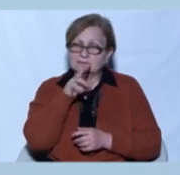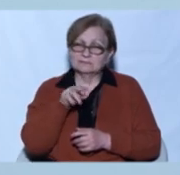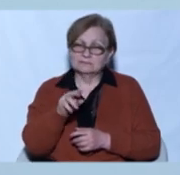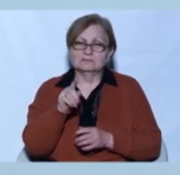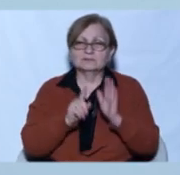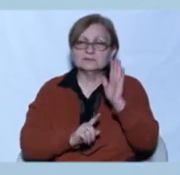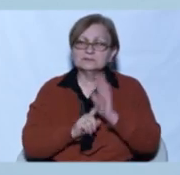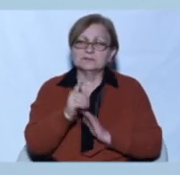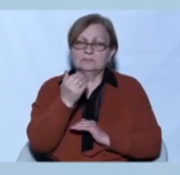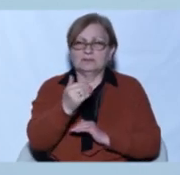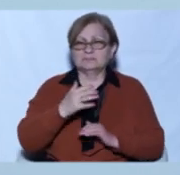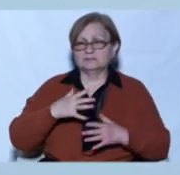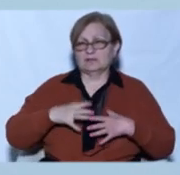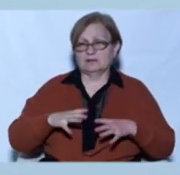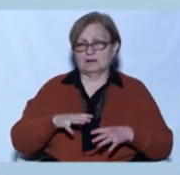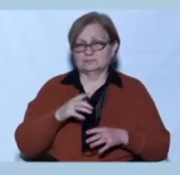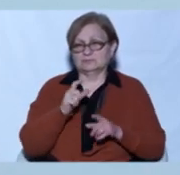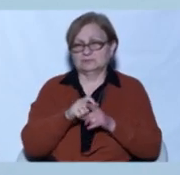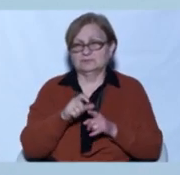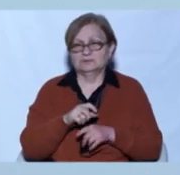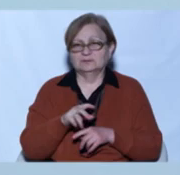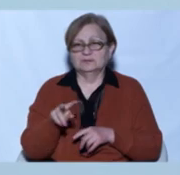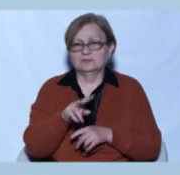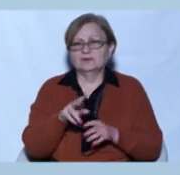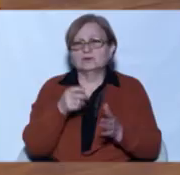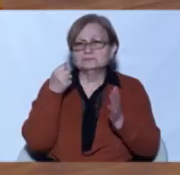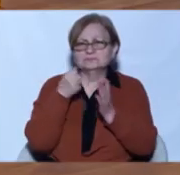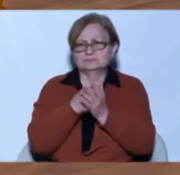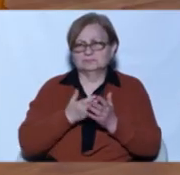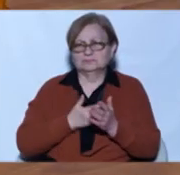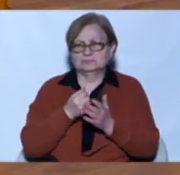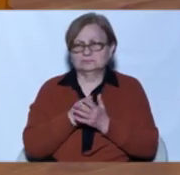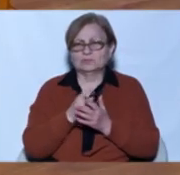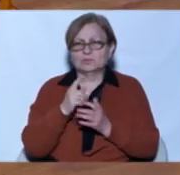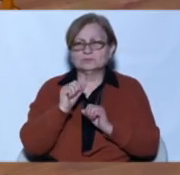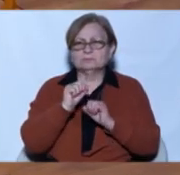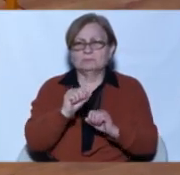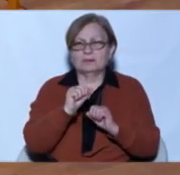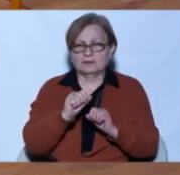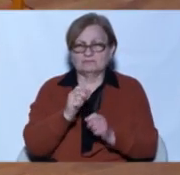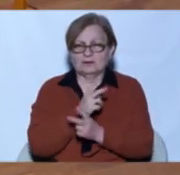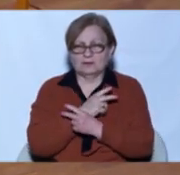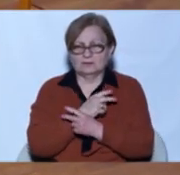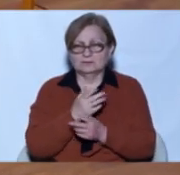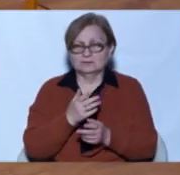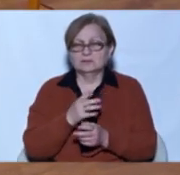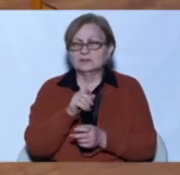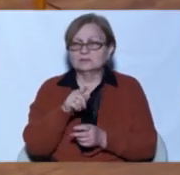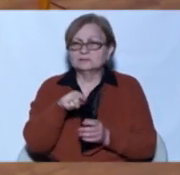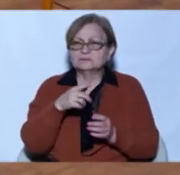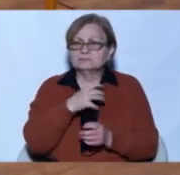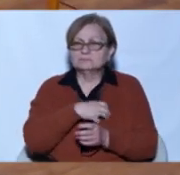სიტყვით იწყება მისთვის ცხოვრება და ორივე მთელი სიცოცხლე მიყვება, როგორც მფარველი და გზის მაჩვენებელი, საყრდენი,